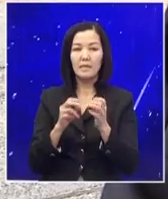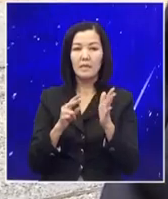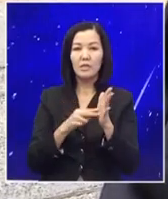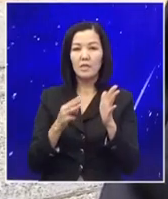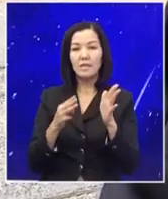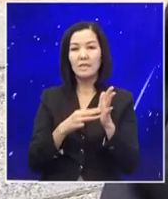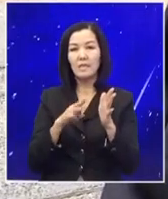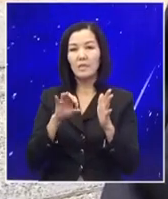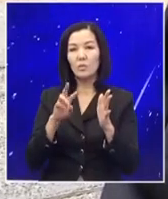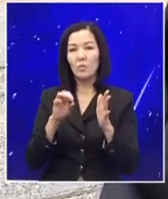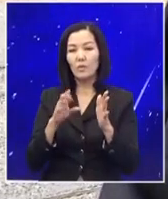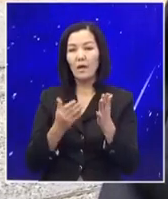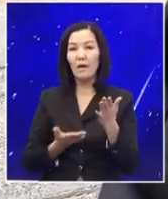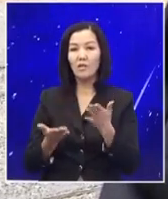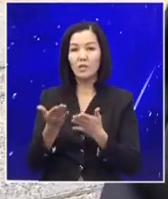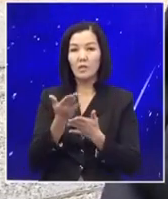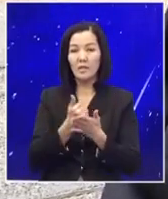7-8 тоннадан 1 гектардан болса,